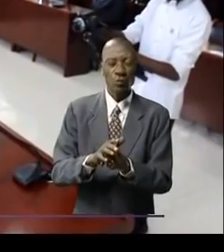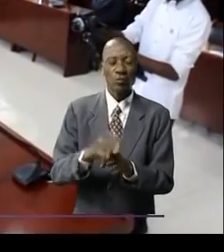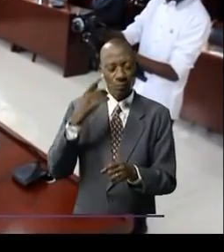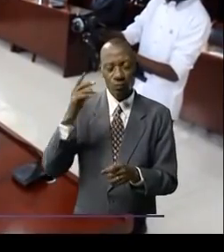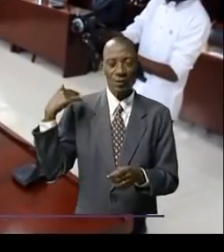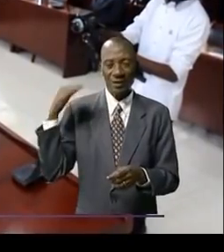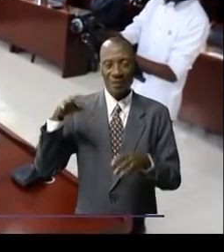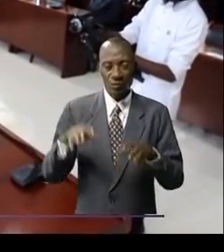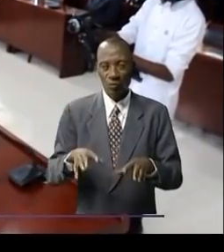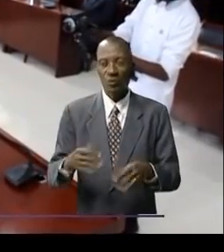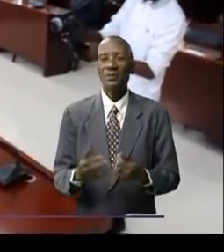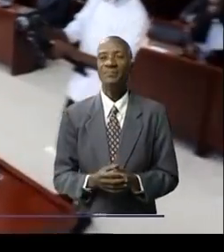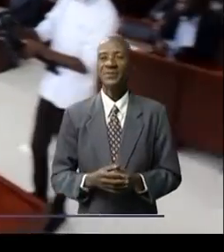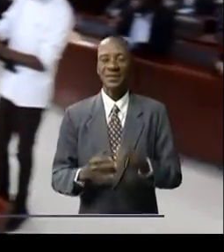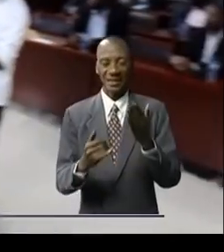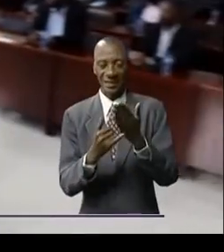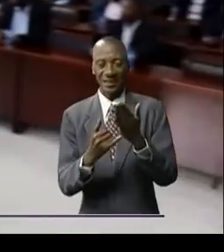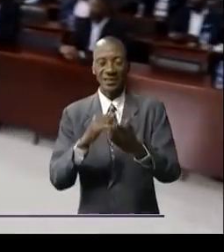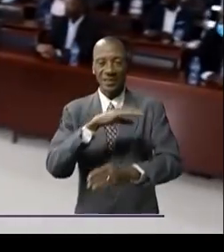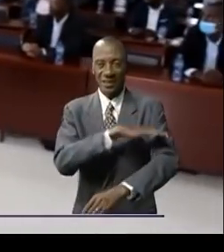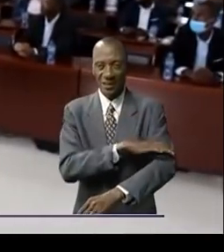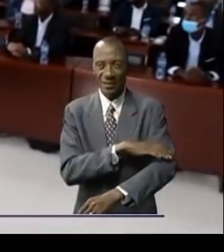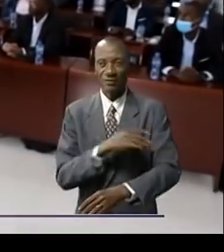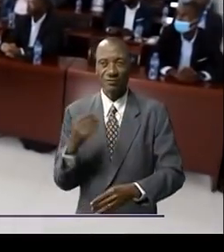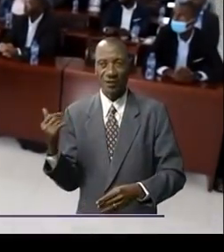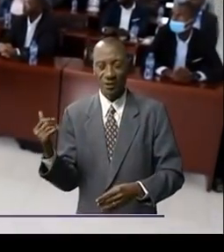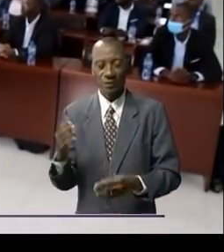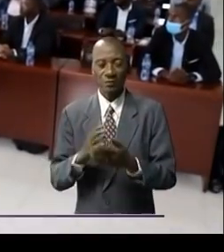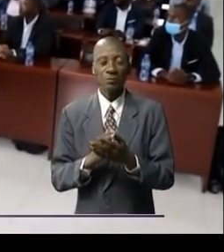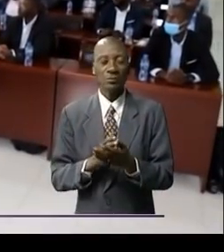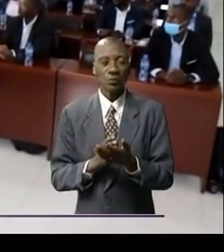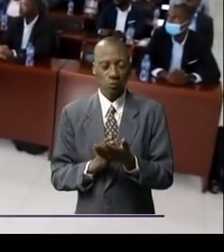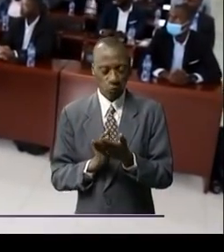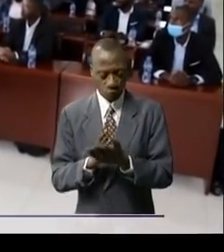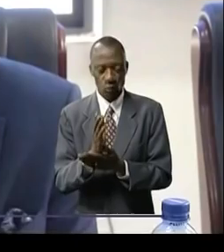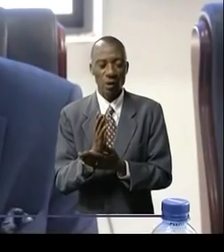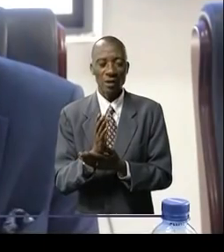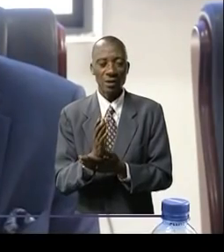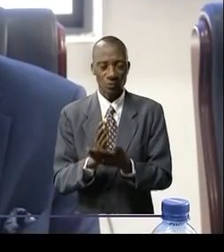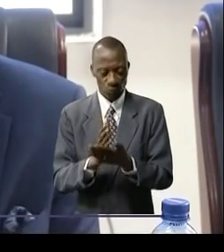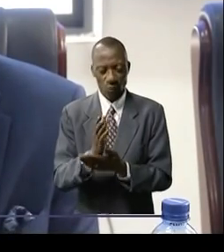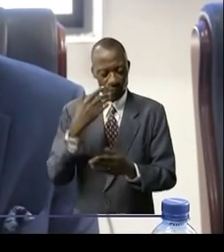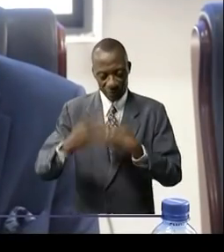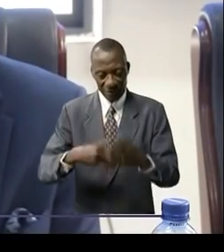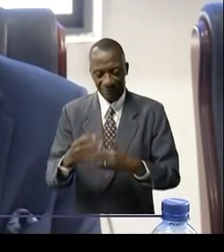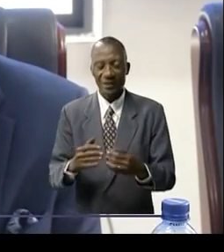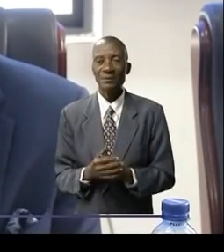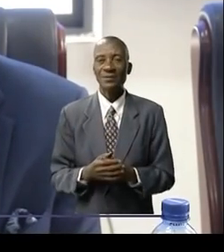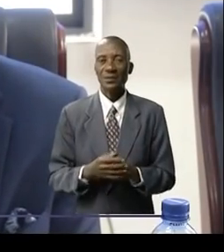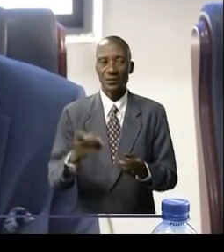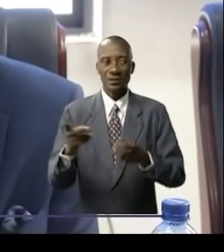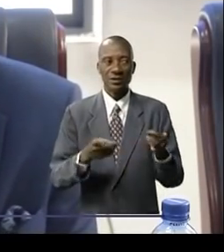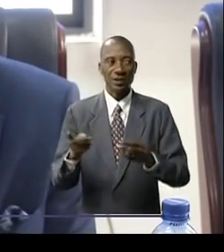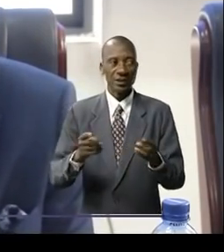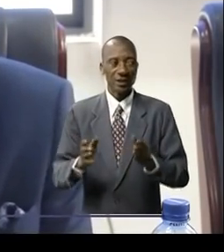faits, les ingénieurs civils n'ont plus désormais droit à l'erreur, a fait savoir Jean-Pierre Kapoukou, directeur